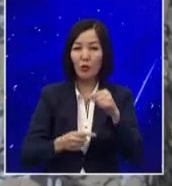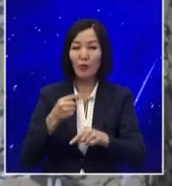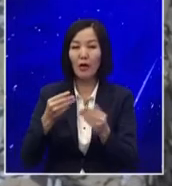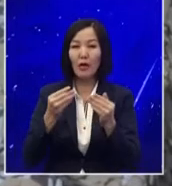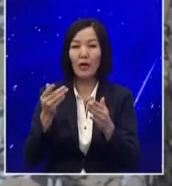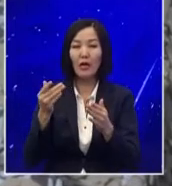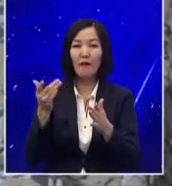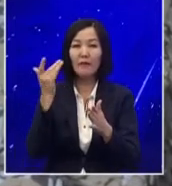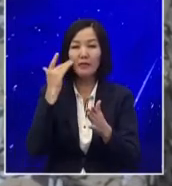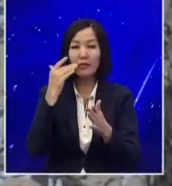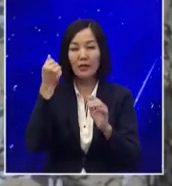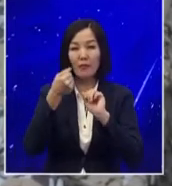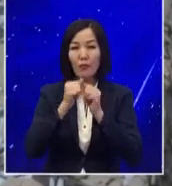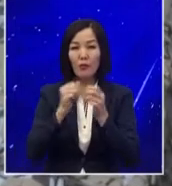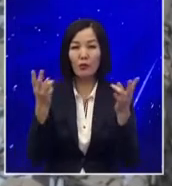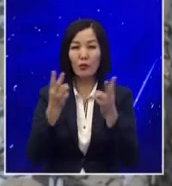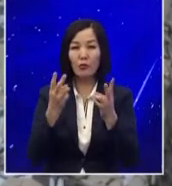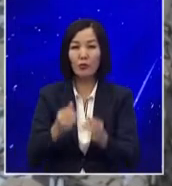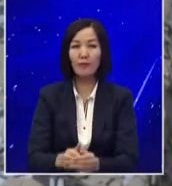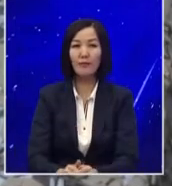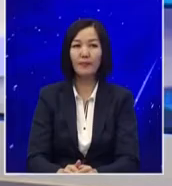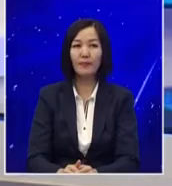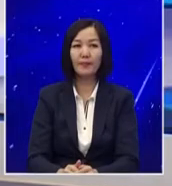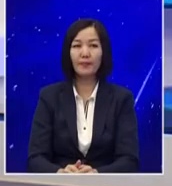ешқашан ұмытпаған жөн.